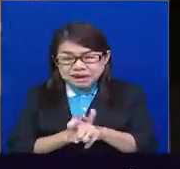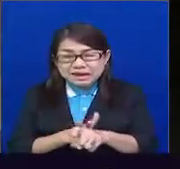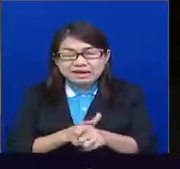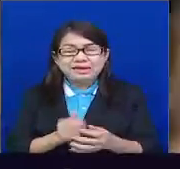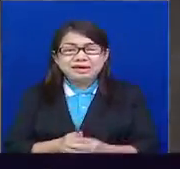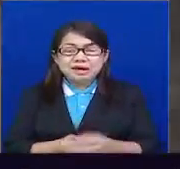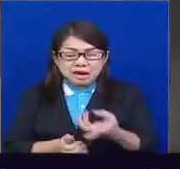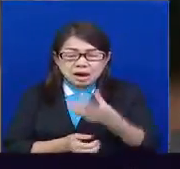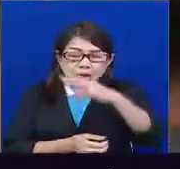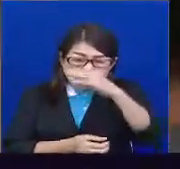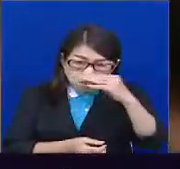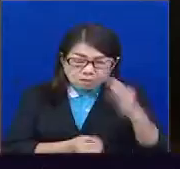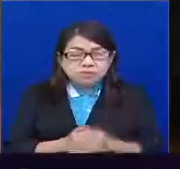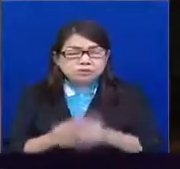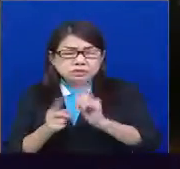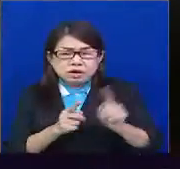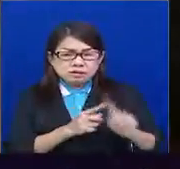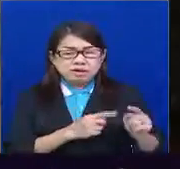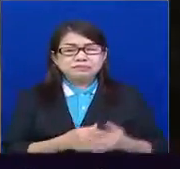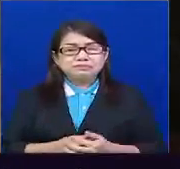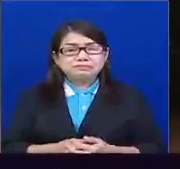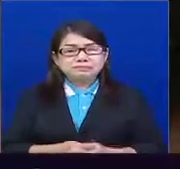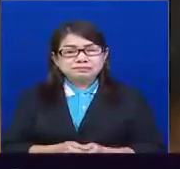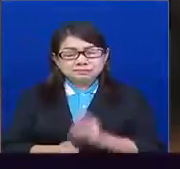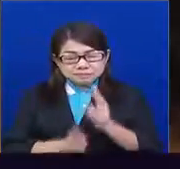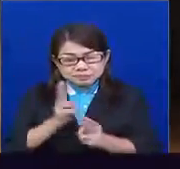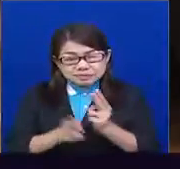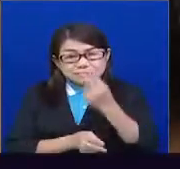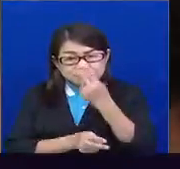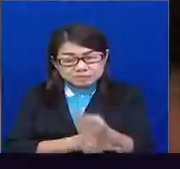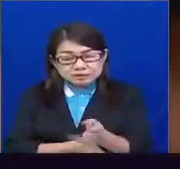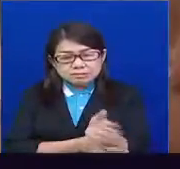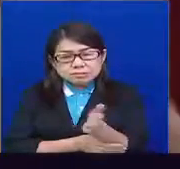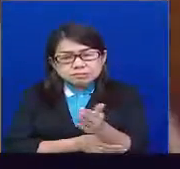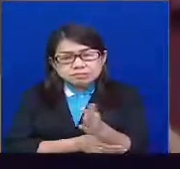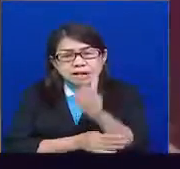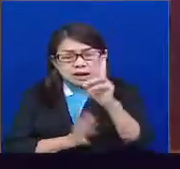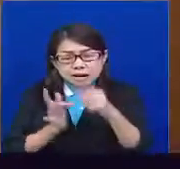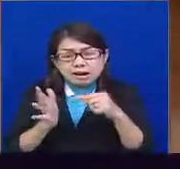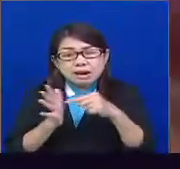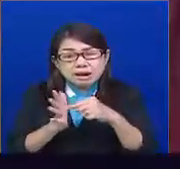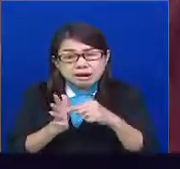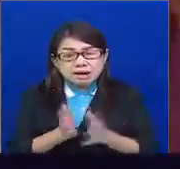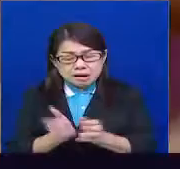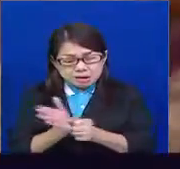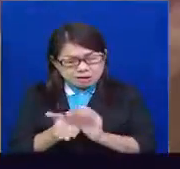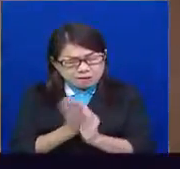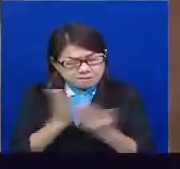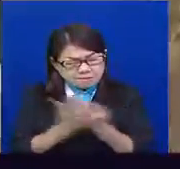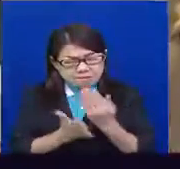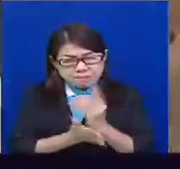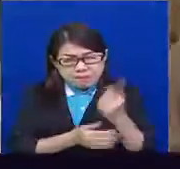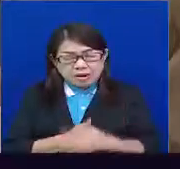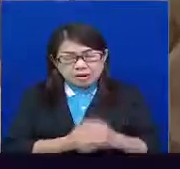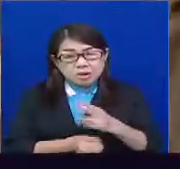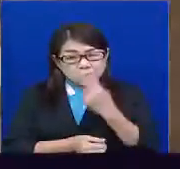ปลาร้าบ่องคู่กับข้าวหอมมะลิเยี่ยมชมผลิตภัณฑ์ปลาร้าแปรรูปรวมถึงลงมือทำแกงอ่อมไก่และตำส้มตำ